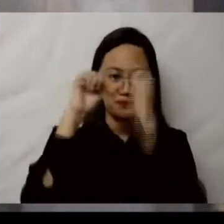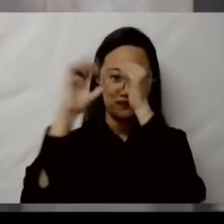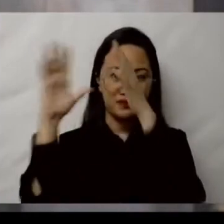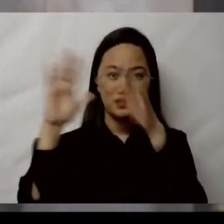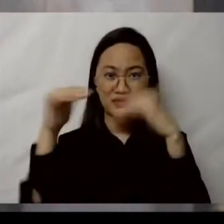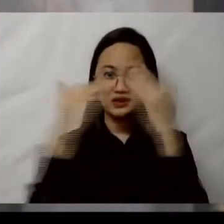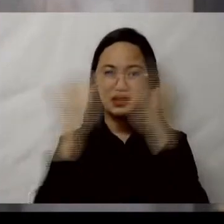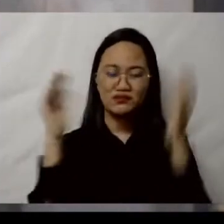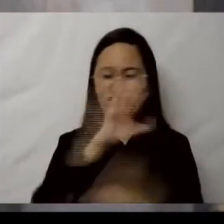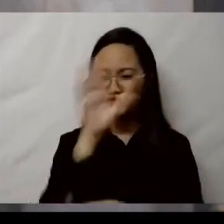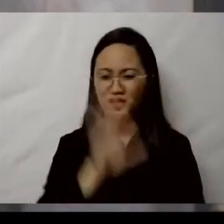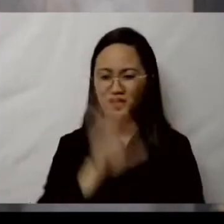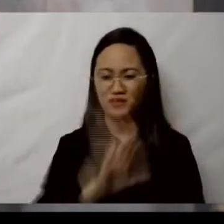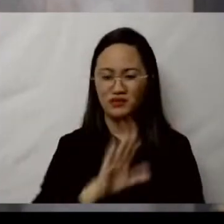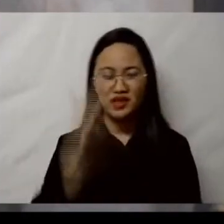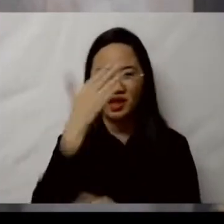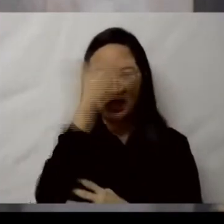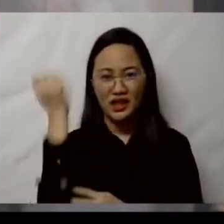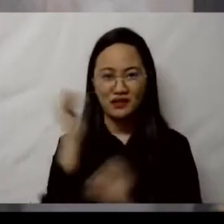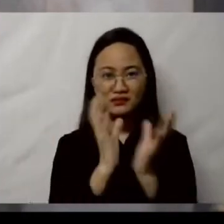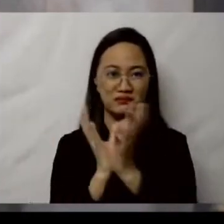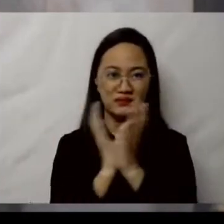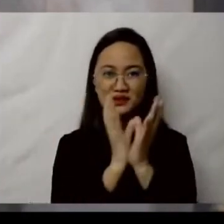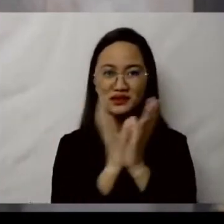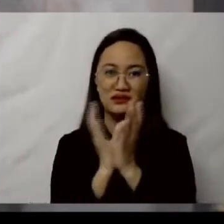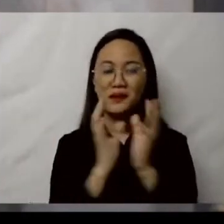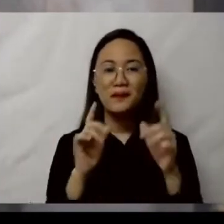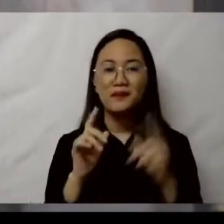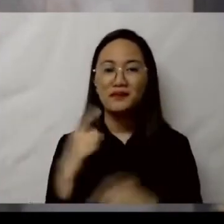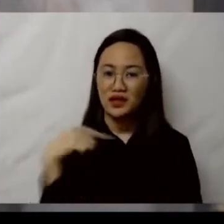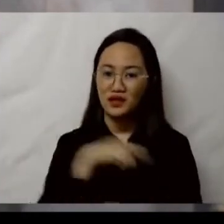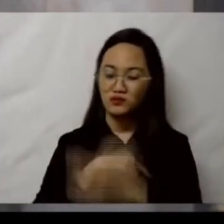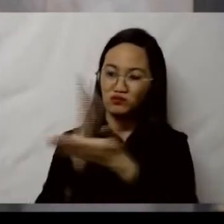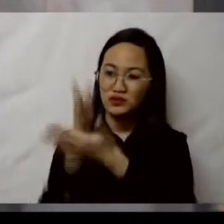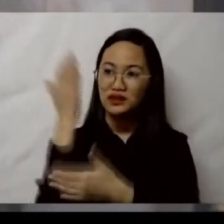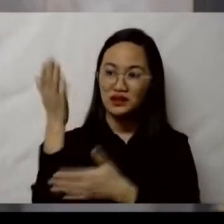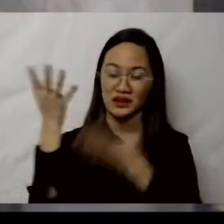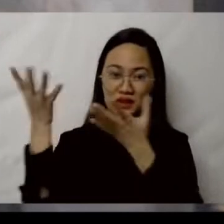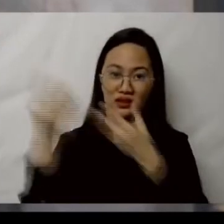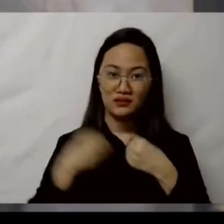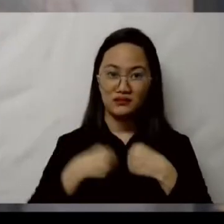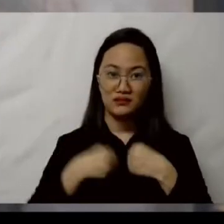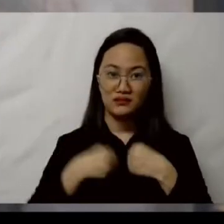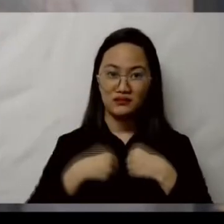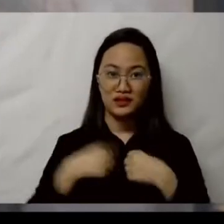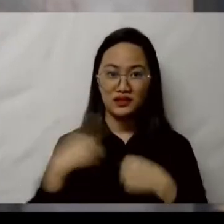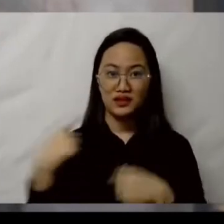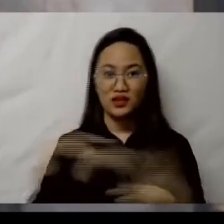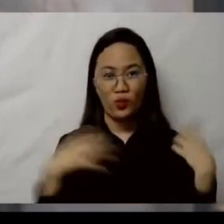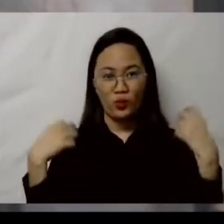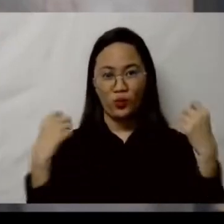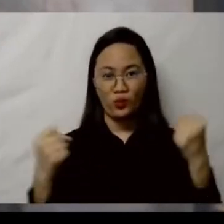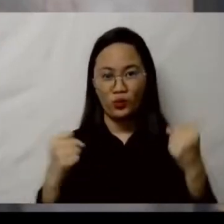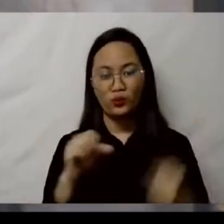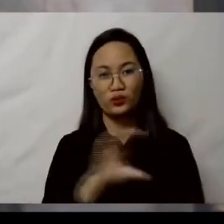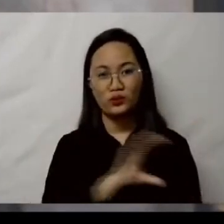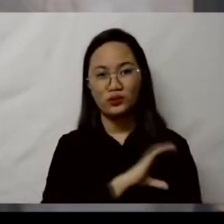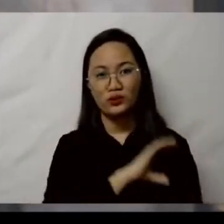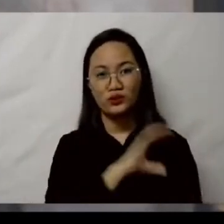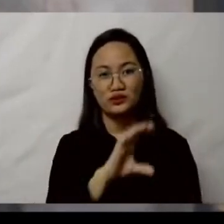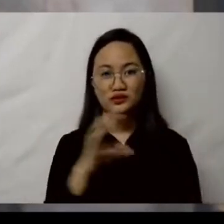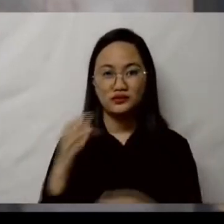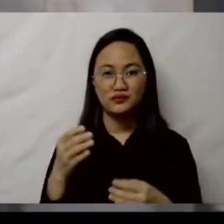sa kanyang bayan. Dumulog tayo sa kanya upang pagkalooban niya tayo ng lakas ng loob na makapagbigay buhay din sa